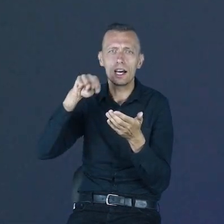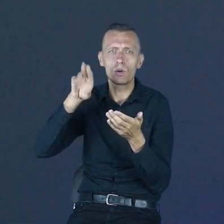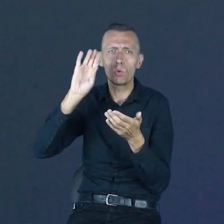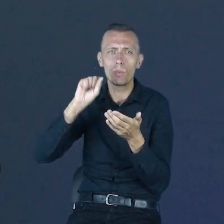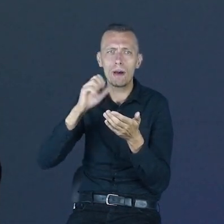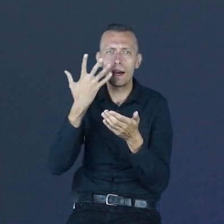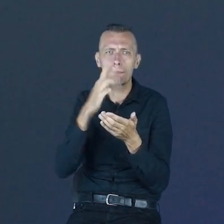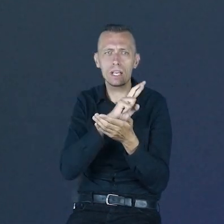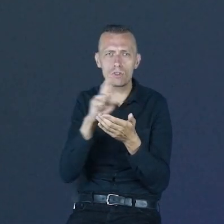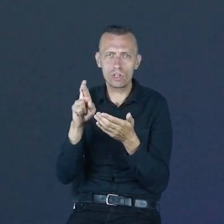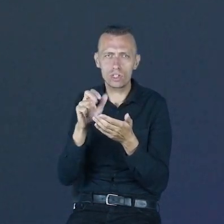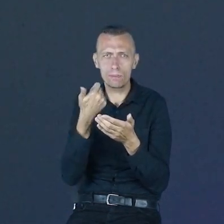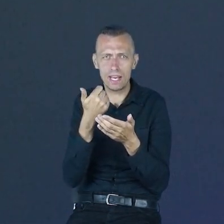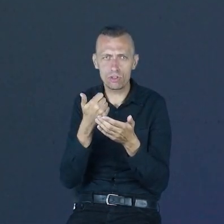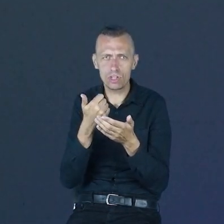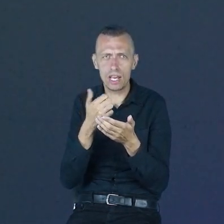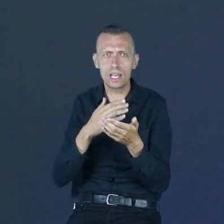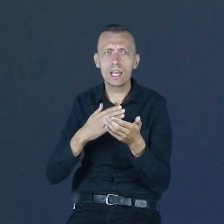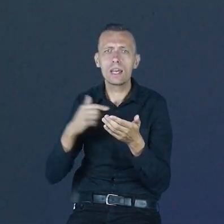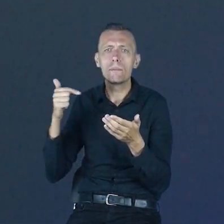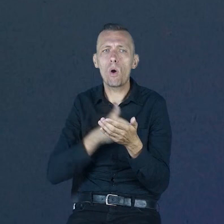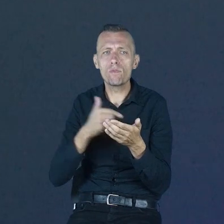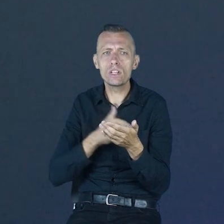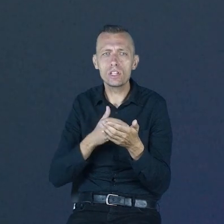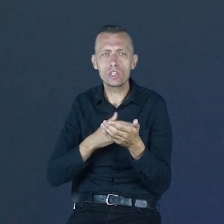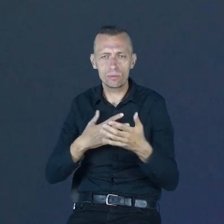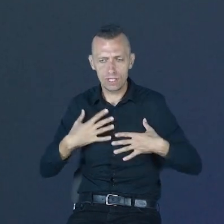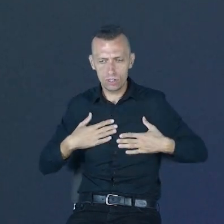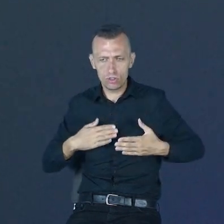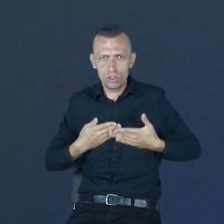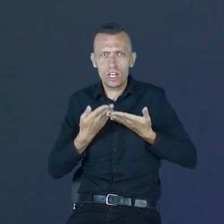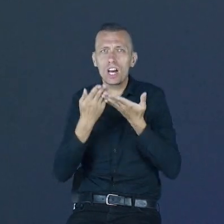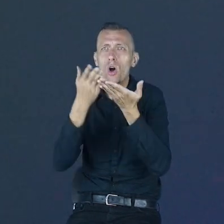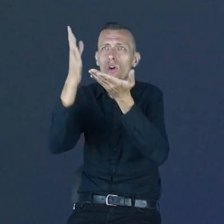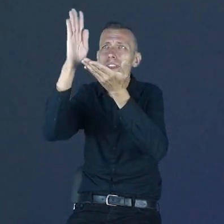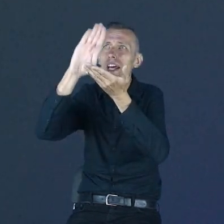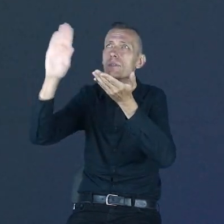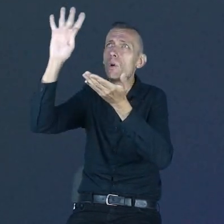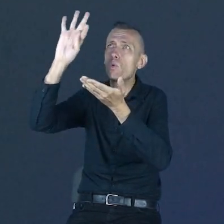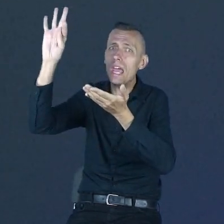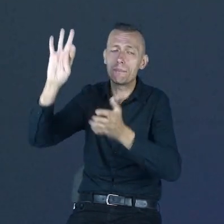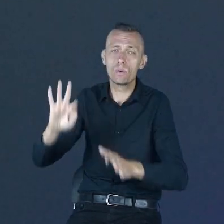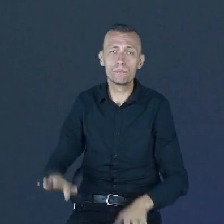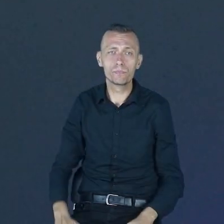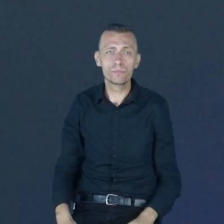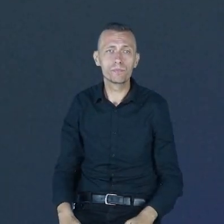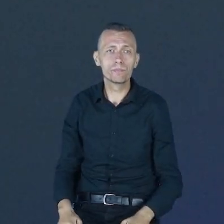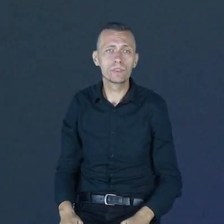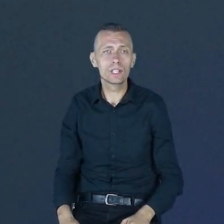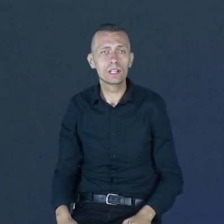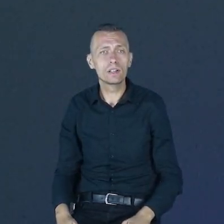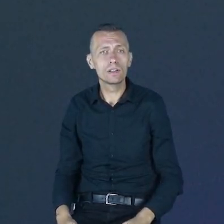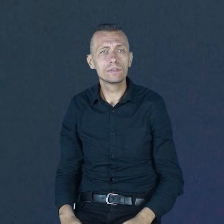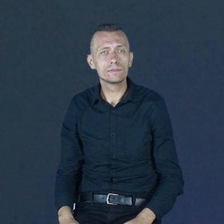mamy poddawać się Bogu. Poddawanie się Bogu jest pierwszym krokiem Po drugie, mamy przeciwstawiać się diabłu. To nie oznacza,